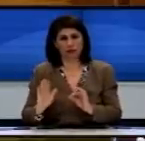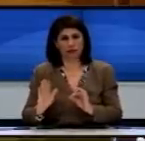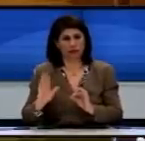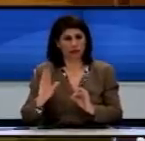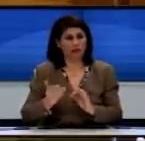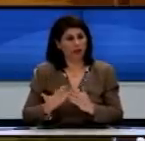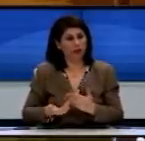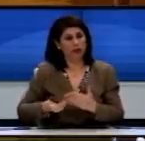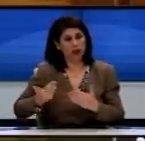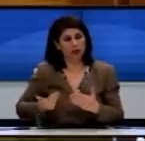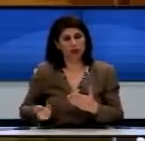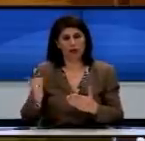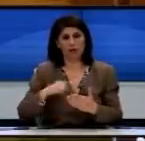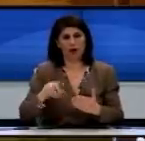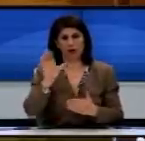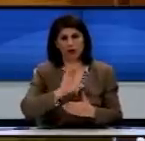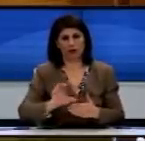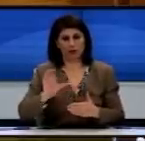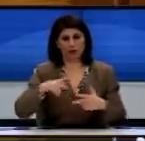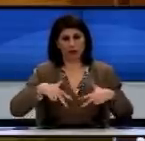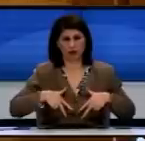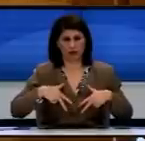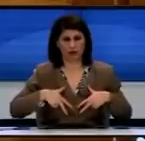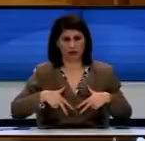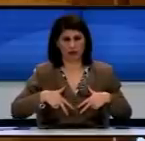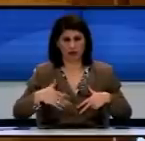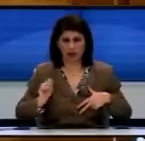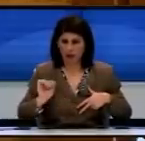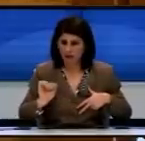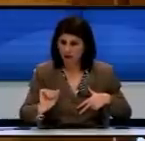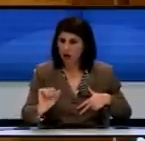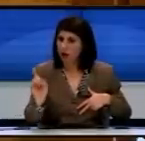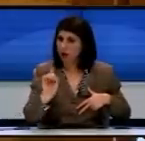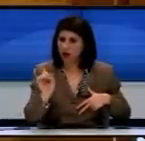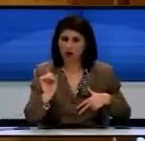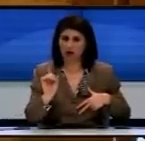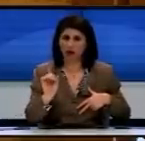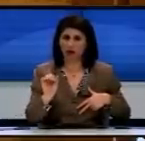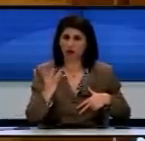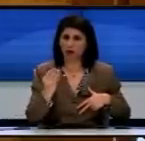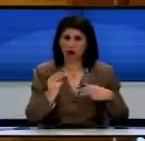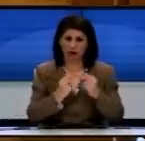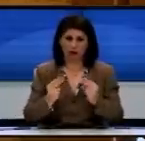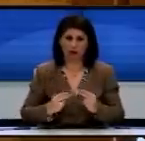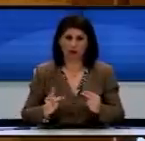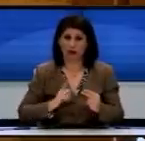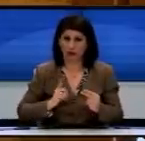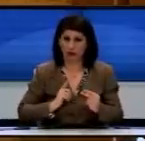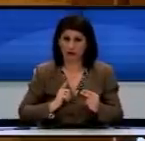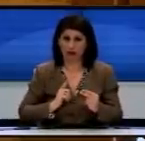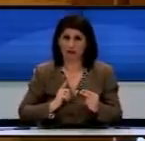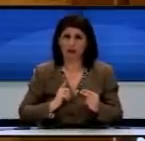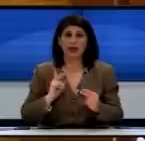πήραμε νωρίτερα από άλλες ευρωπαϊκές χώρες. Και βάλαμε ένα φρένο, όχι τόσο αποτελεσματικό όσο θα